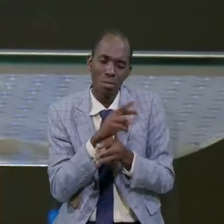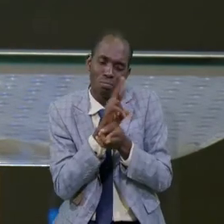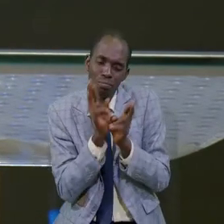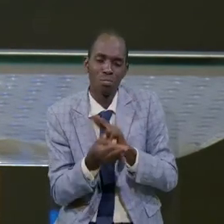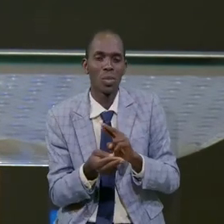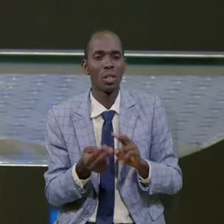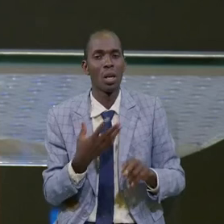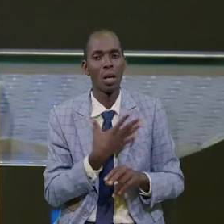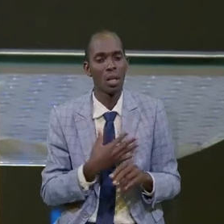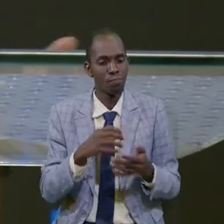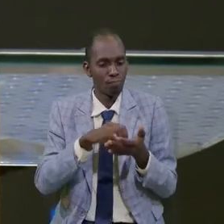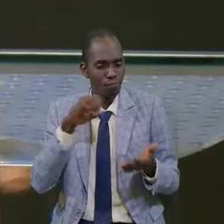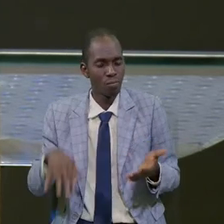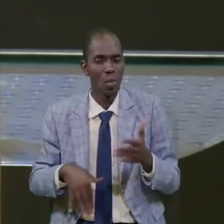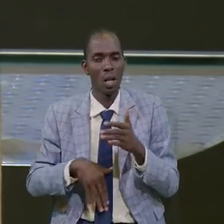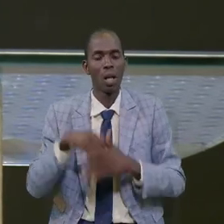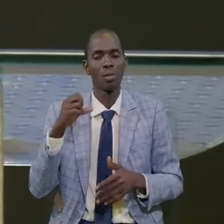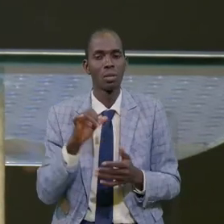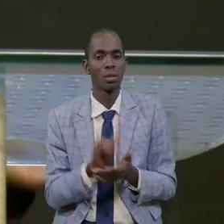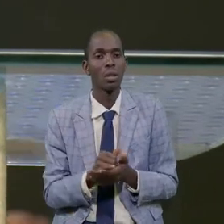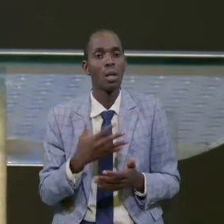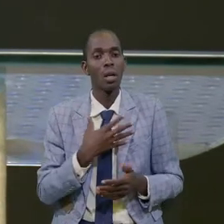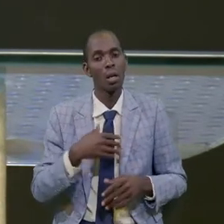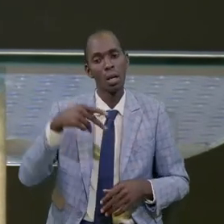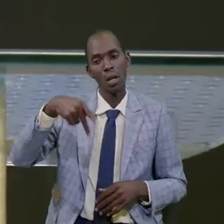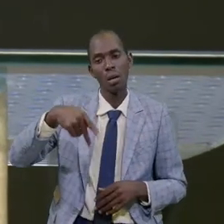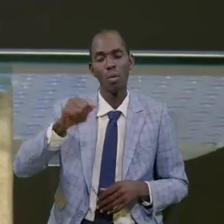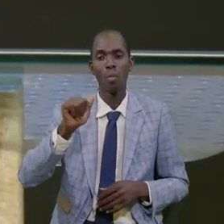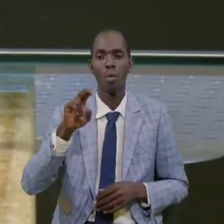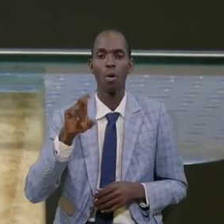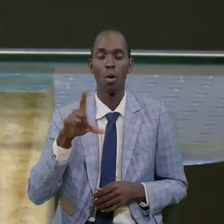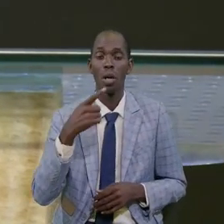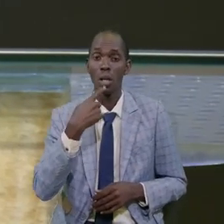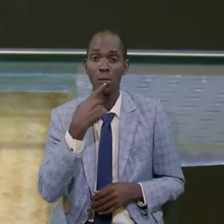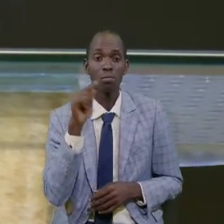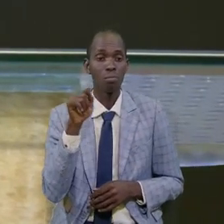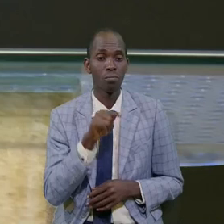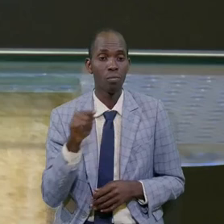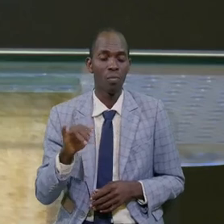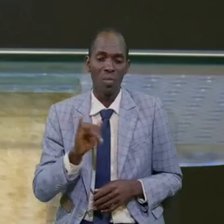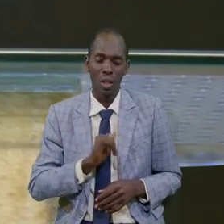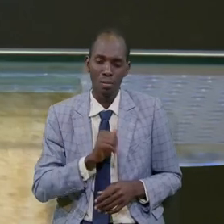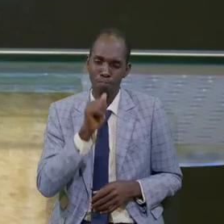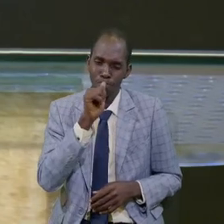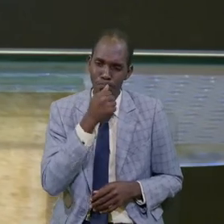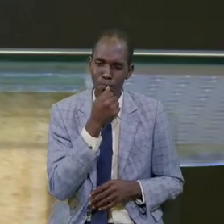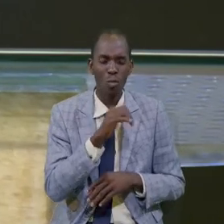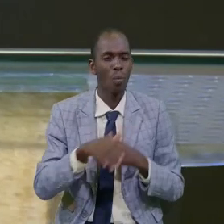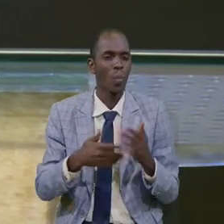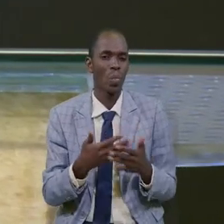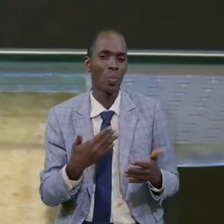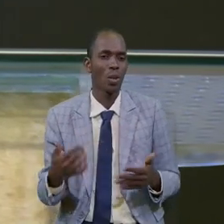en repentir et nous jetons cela de notre vie. Et l'apôtre Paul dit ici que c'est pourquoi je supporte